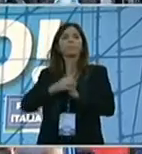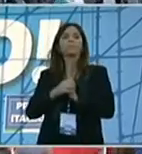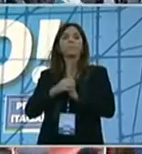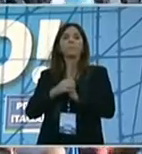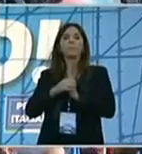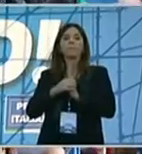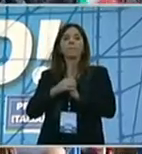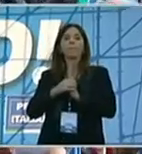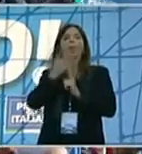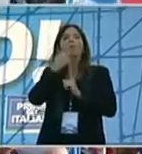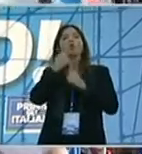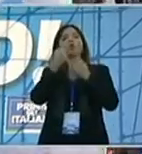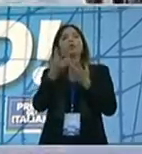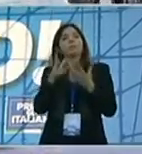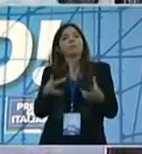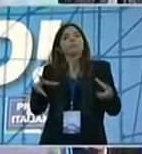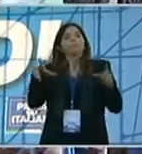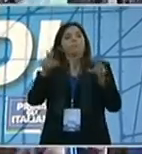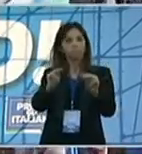E lo voglio dire un'altra volta.